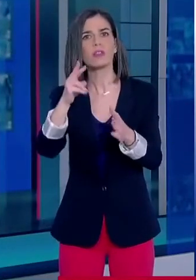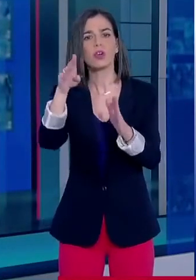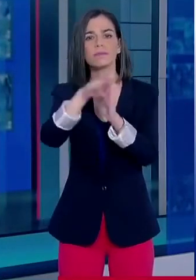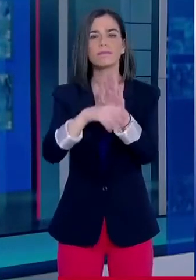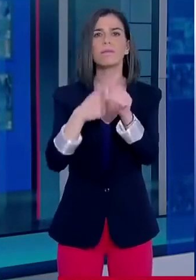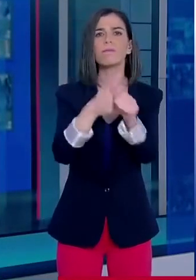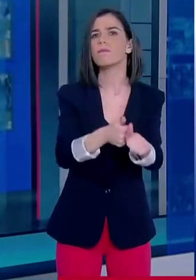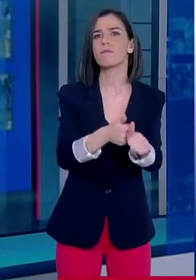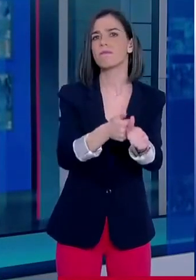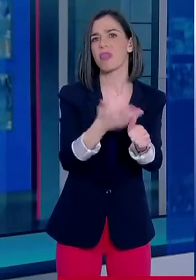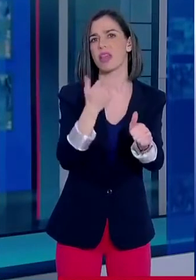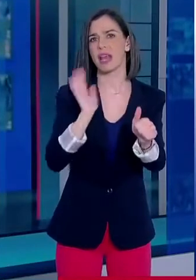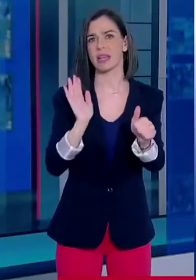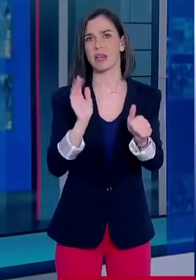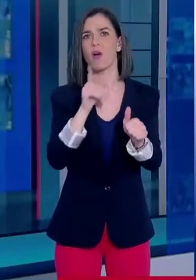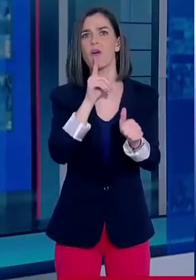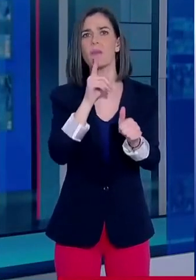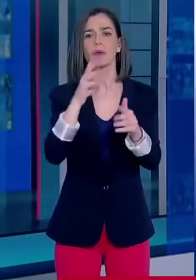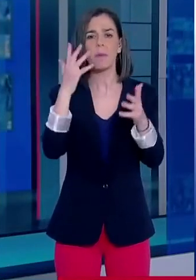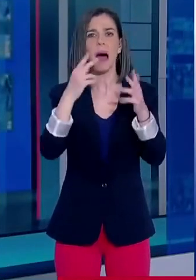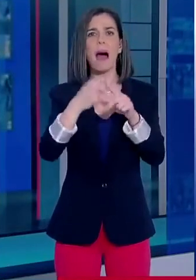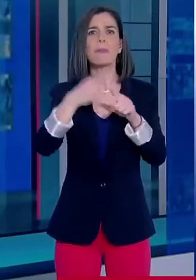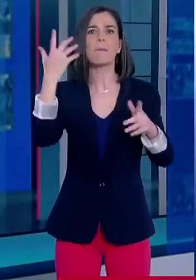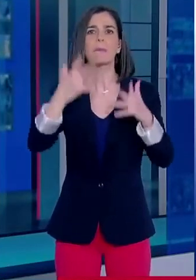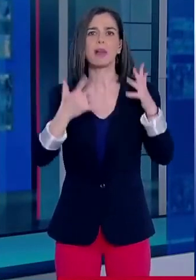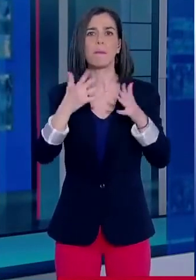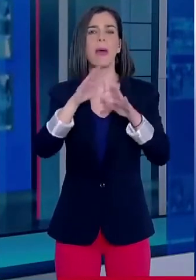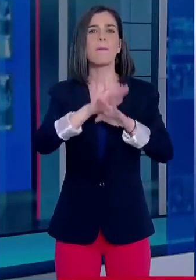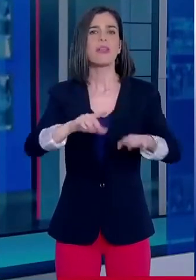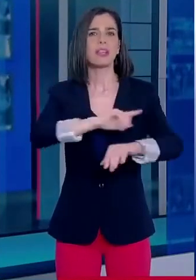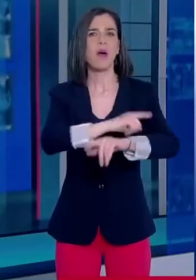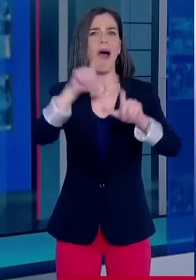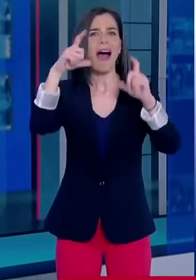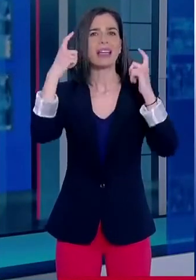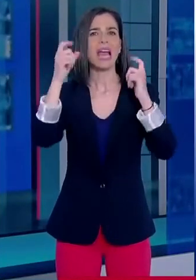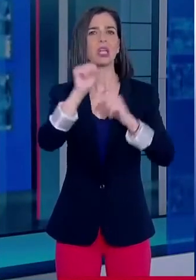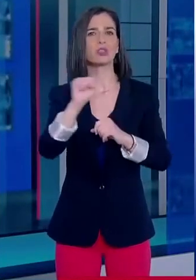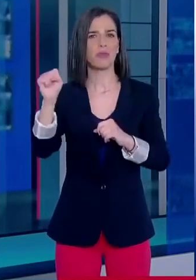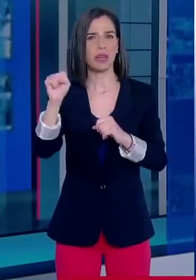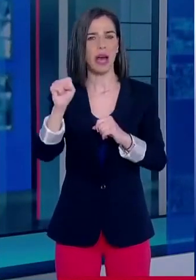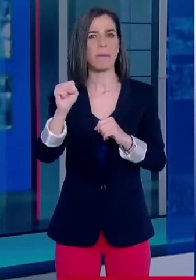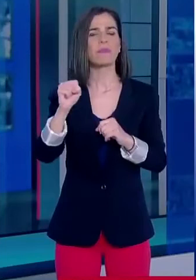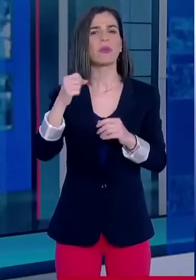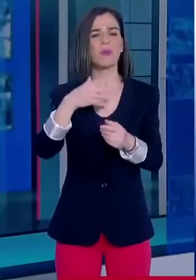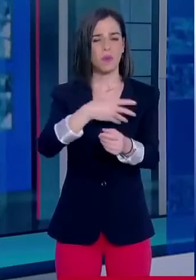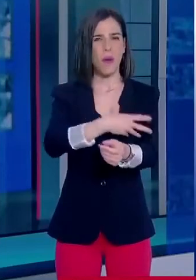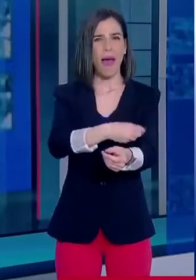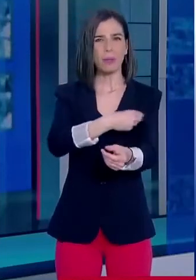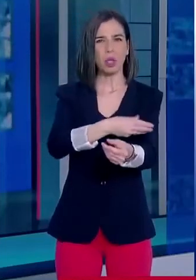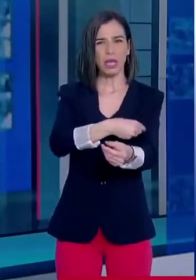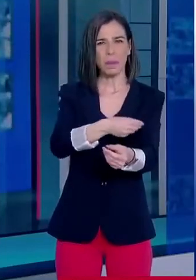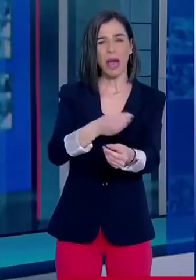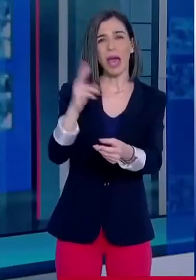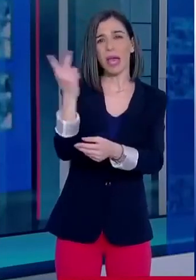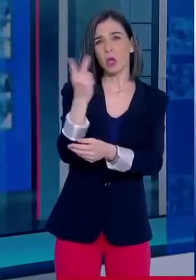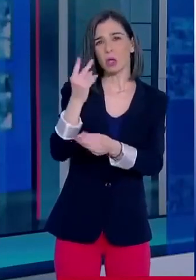στοιχειωδών συνθηκών υγιεινής, όπως απλό μπάνιο. Στο Παιδιατρικό Νοσοκομείο Αγία Σοφία, στη Μονάδα Μεσογειακής Ανεμίας, στις 22